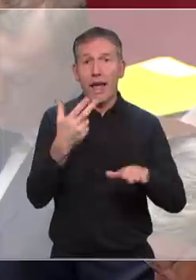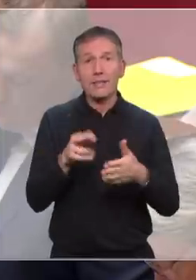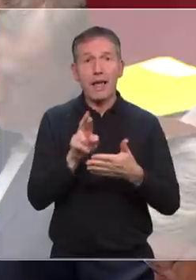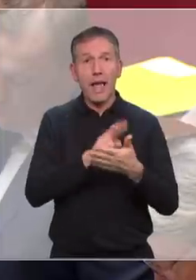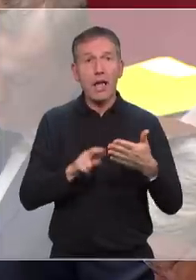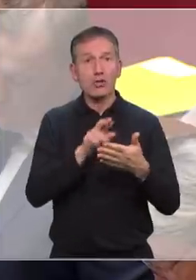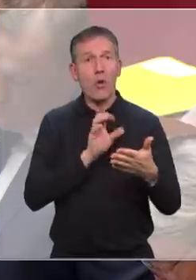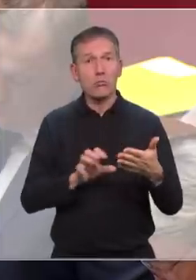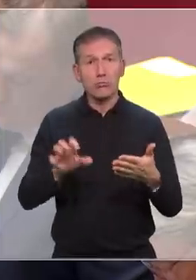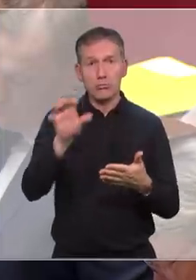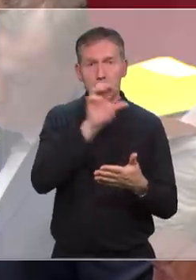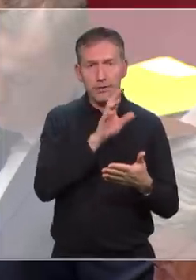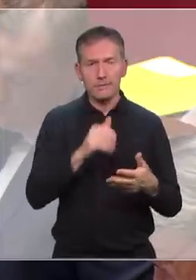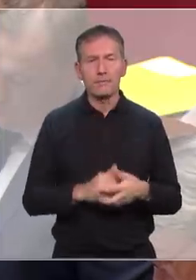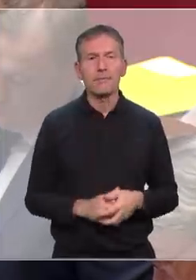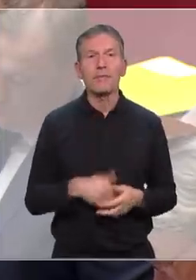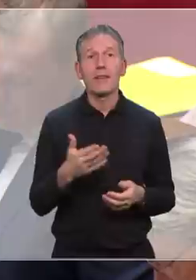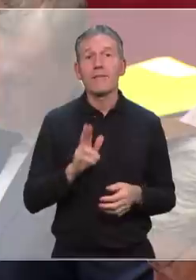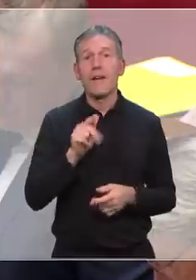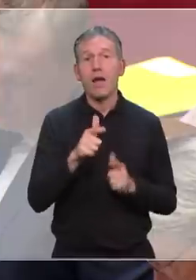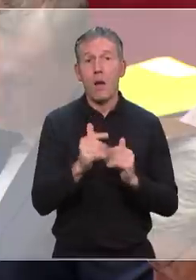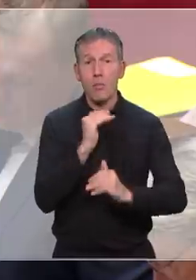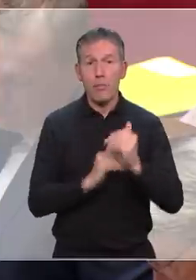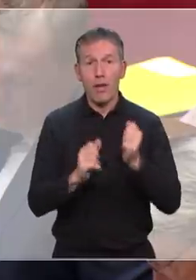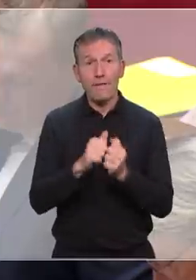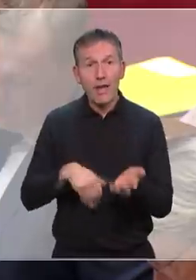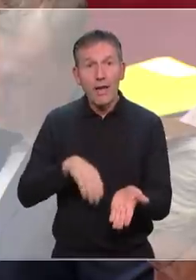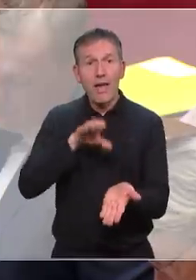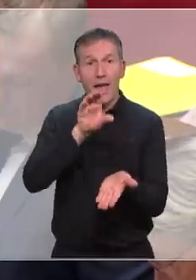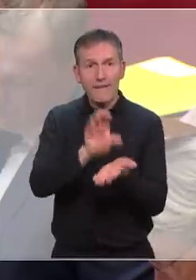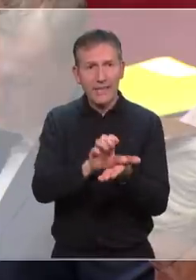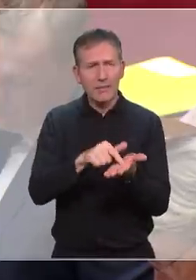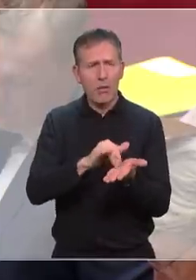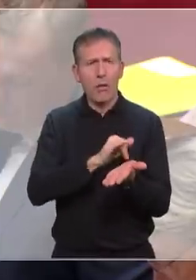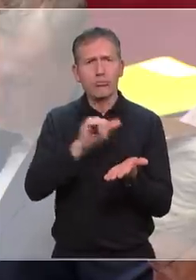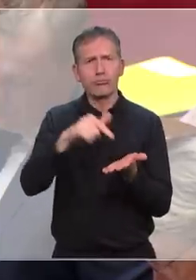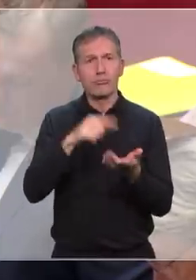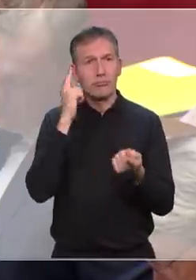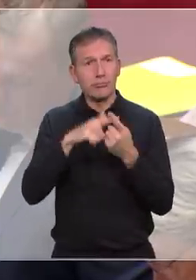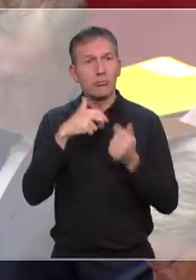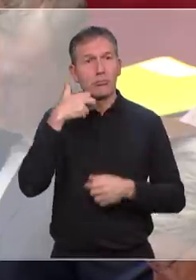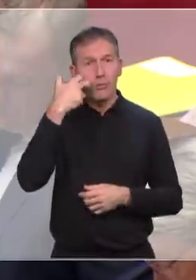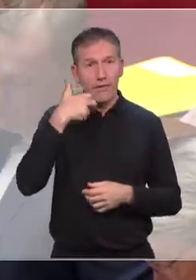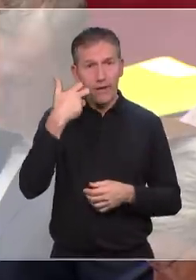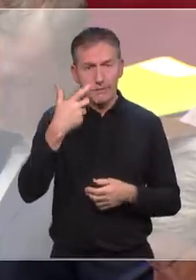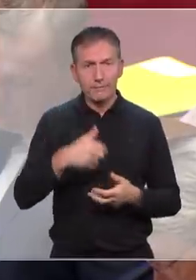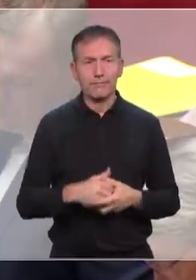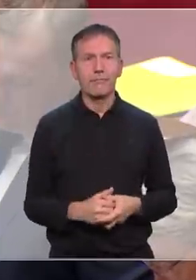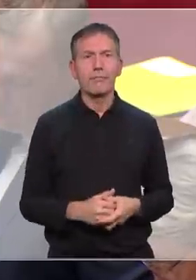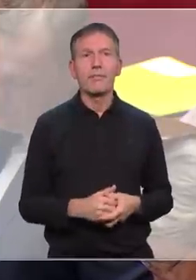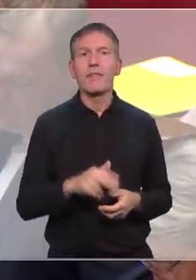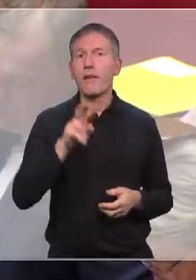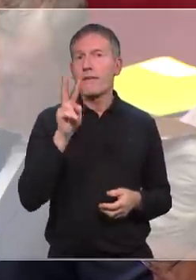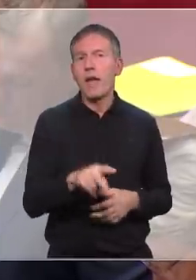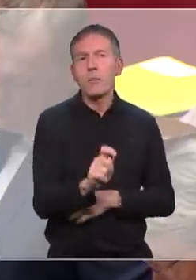au-delà. Ce plan, il va d'abord s'appuyer sur des investissements massifs sur le ferroviaire. C'est bien